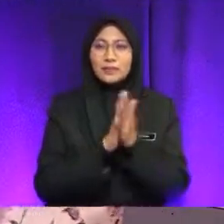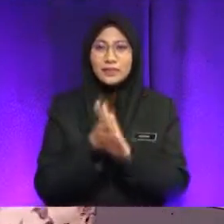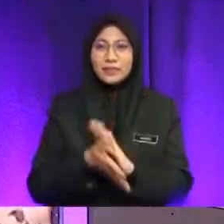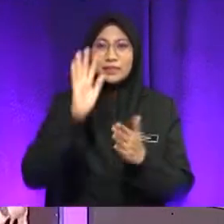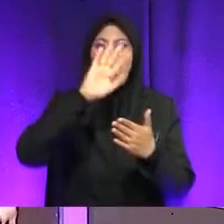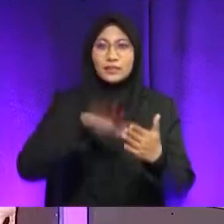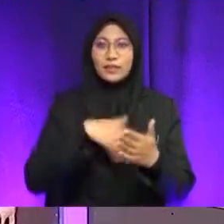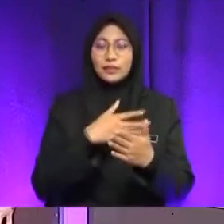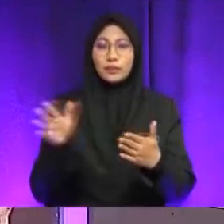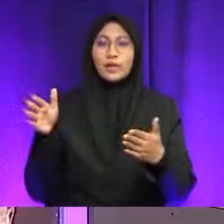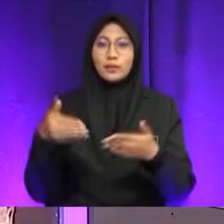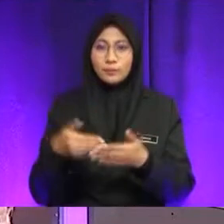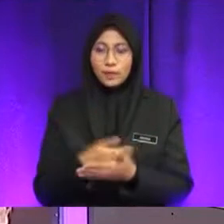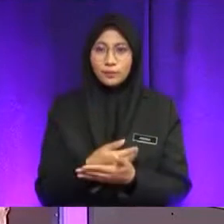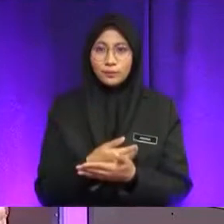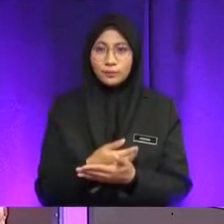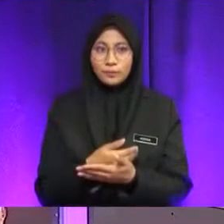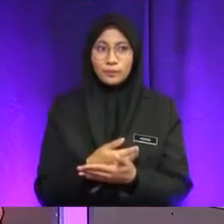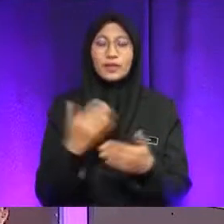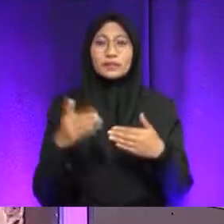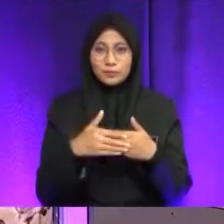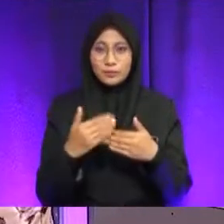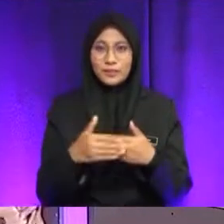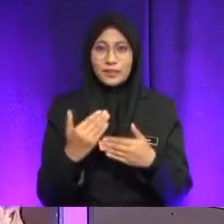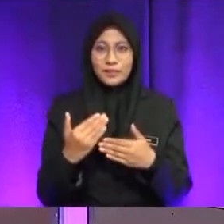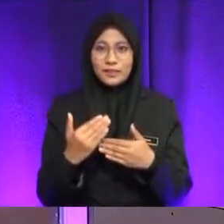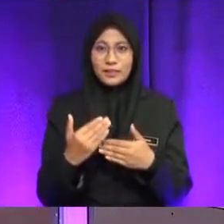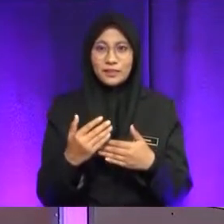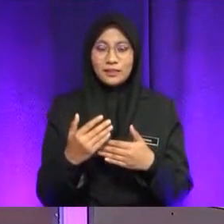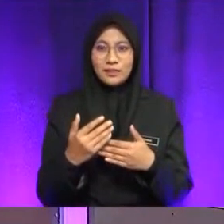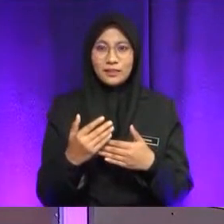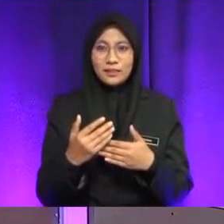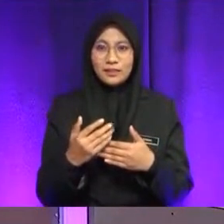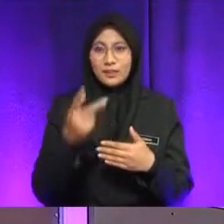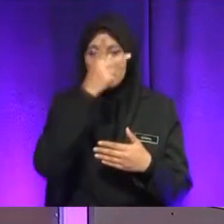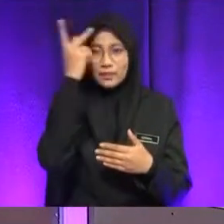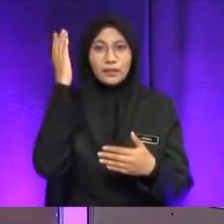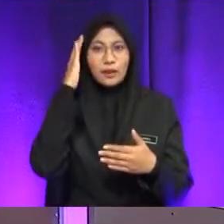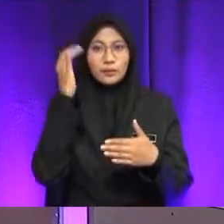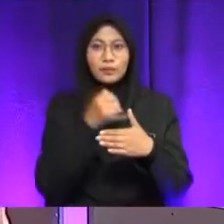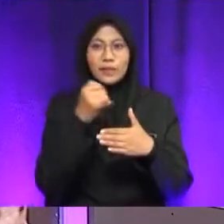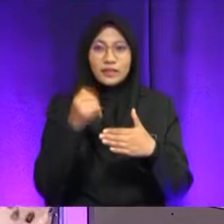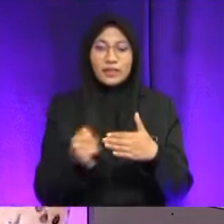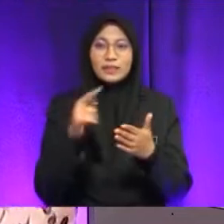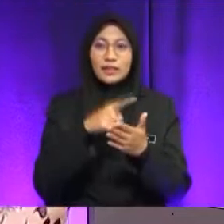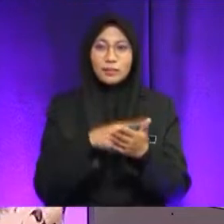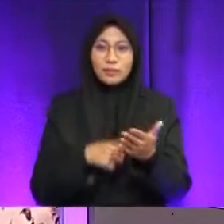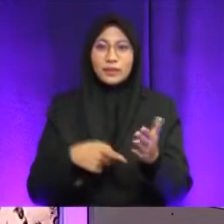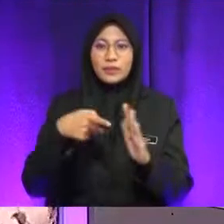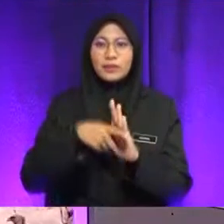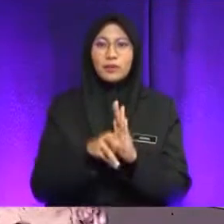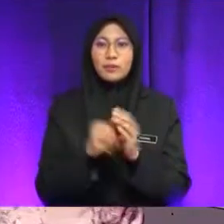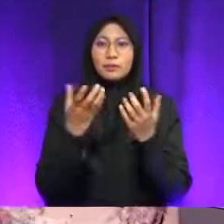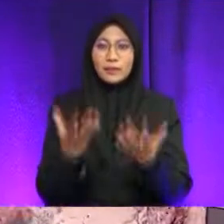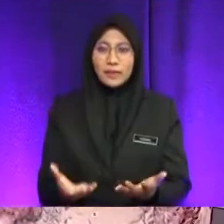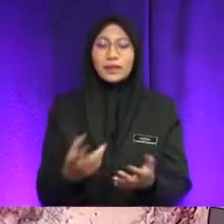terlihat seperti ini Abby nama canidae mudah sikit gitu dah tahu indeks siapa kita tahu pemberat siapa kita beli terus gantikan dalam